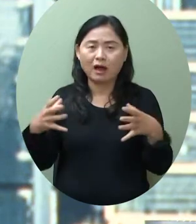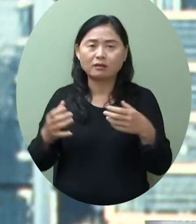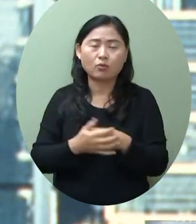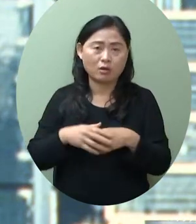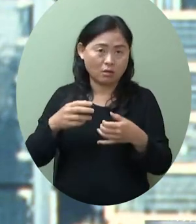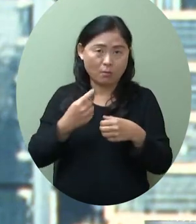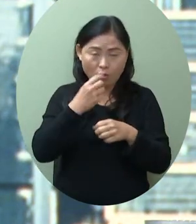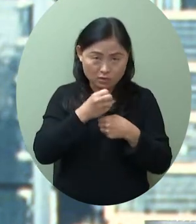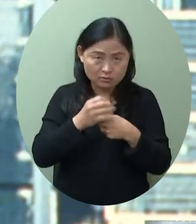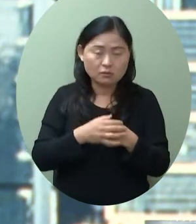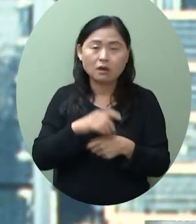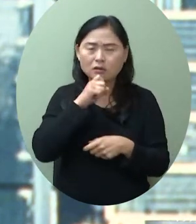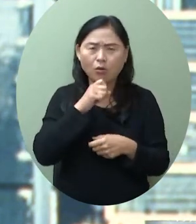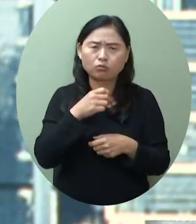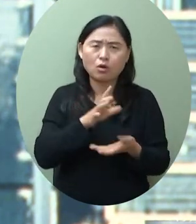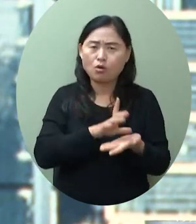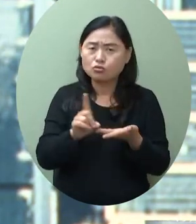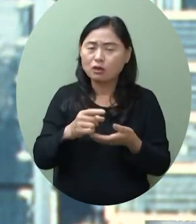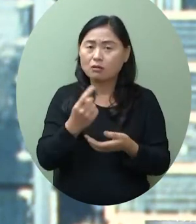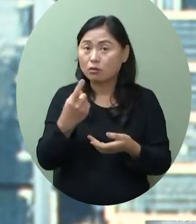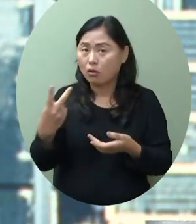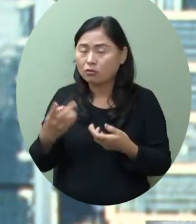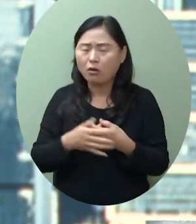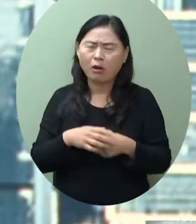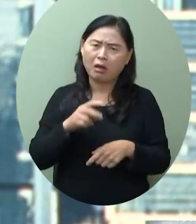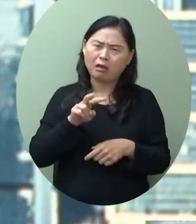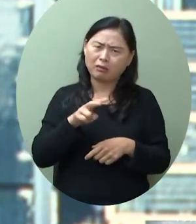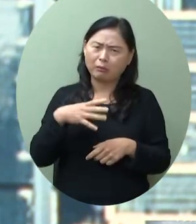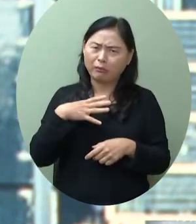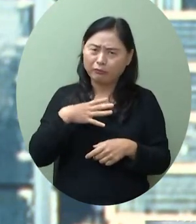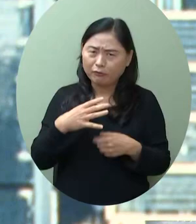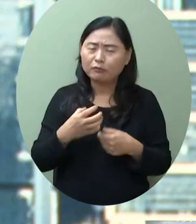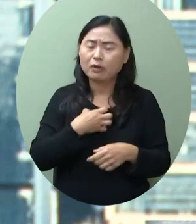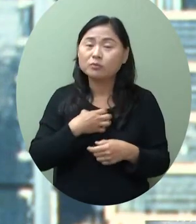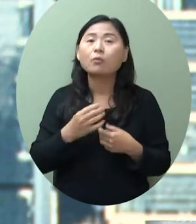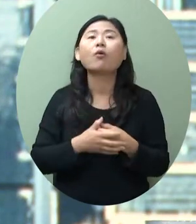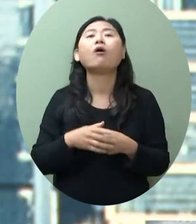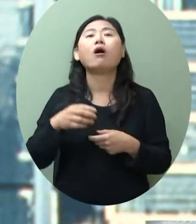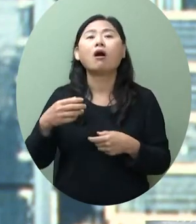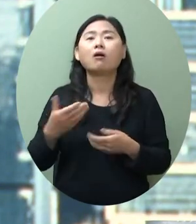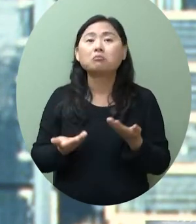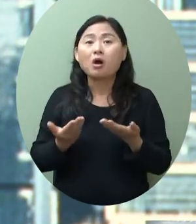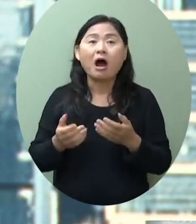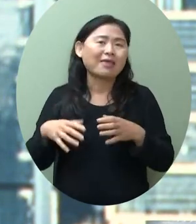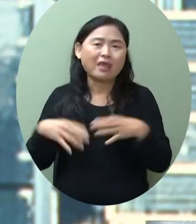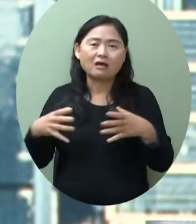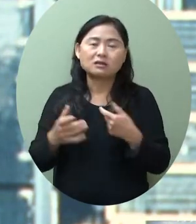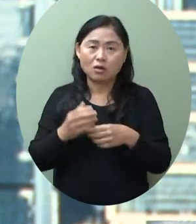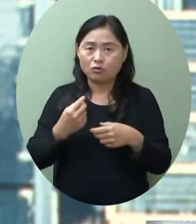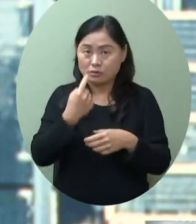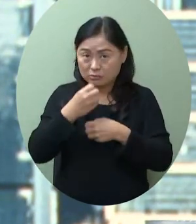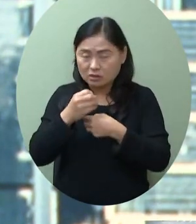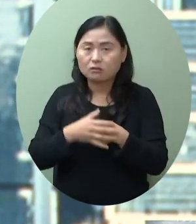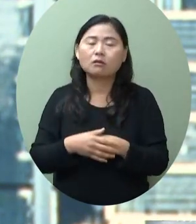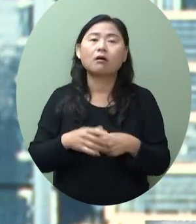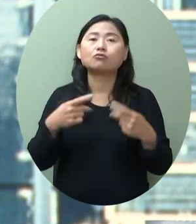話，你睇到嘅情況擔心，咪做大規模啲啦。咁包括喺屯門區咧係願檢盡檢，即係話唔